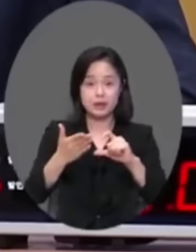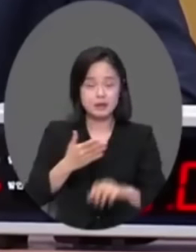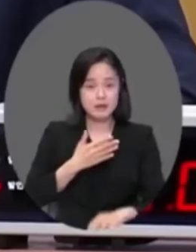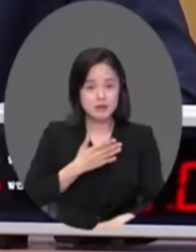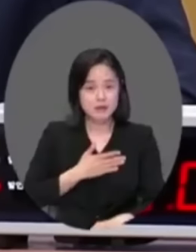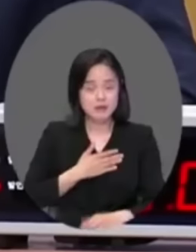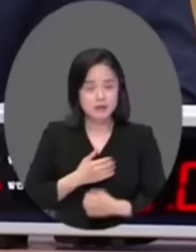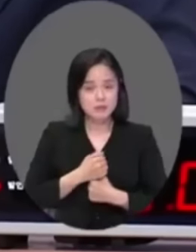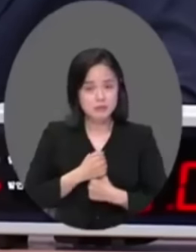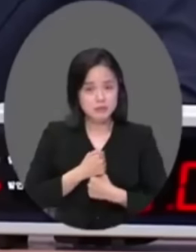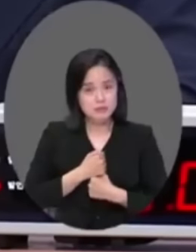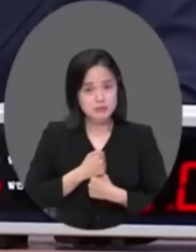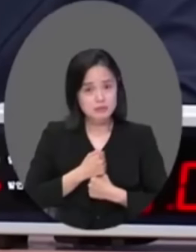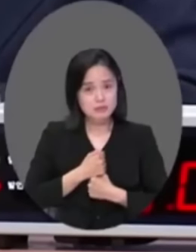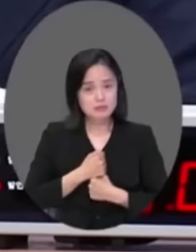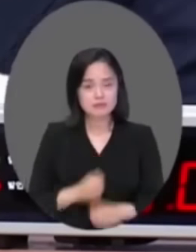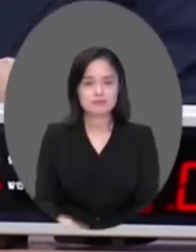잘